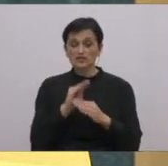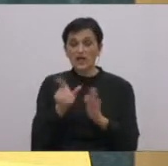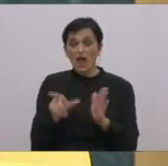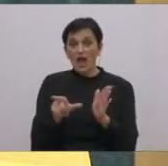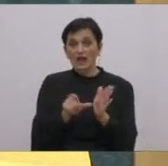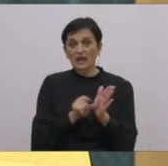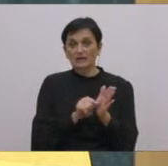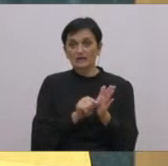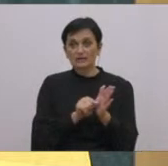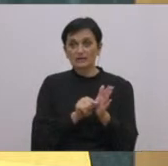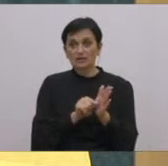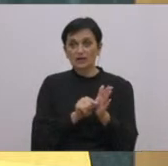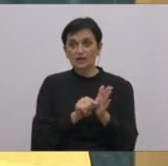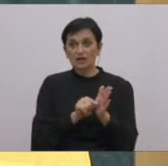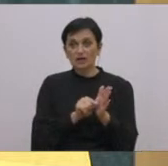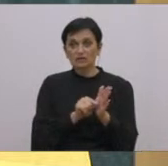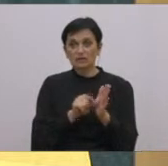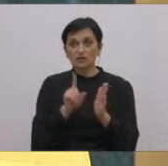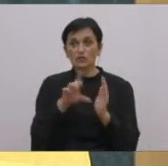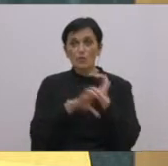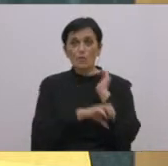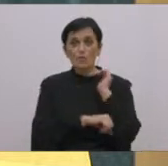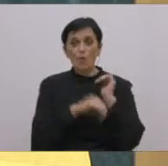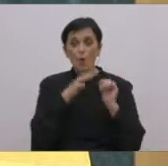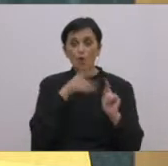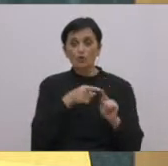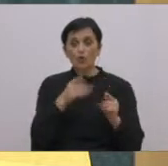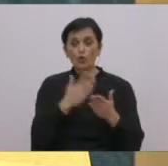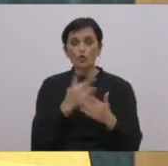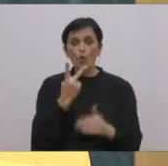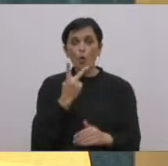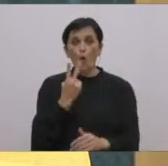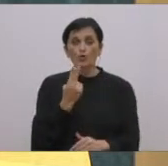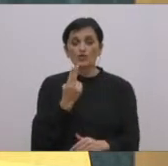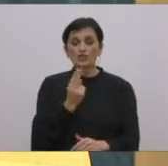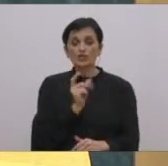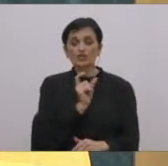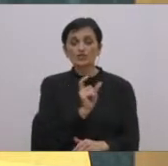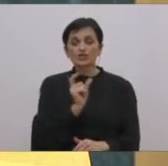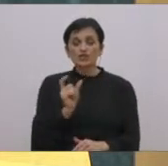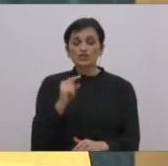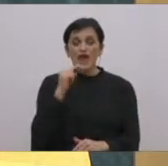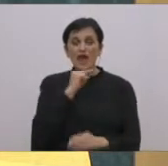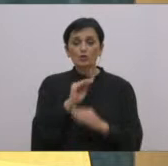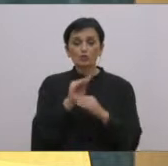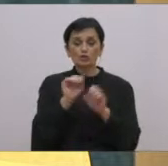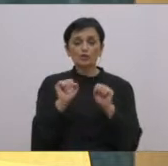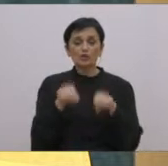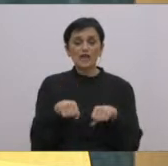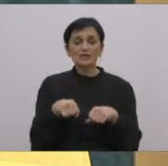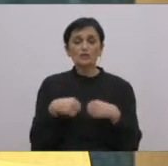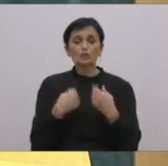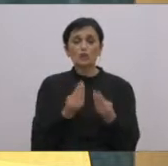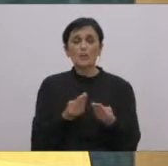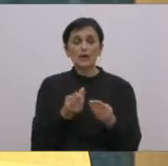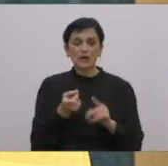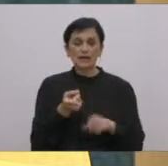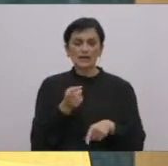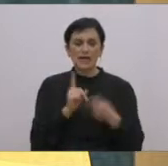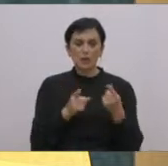ერთად რაც ბოლო წლებში გვაქვს ორნიშნე ეკონომიკურმა ზრდამ შესაძლებლობა მოგცა რომ